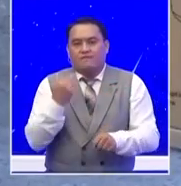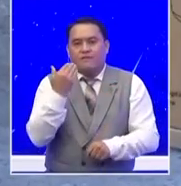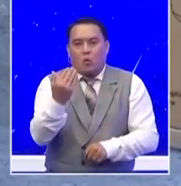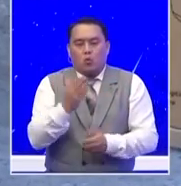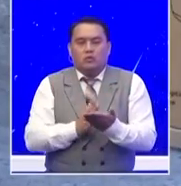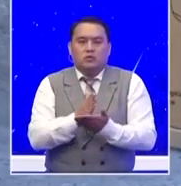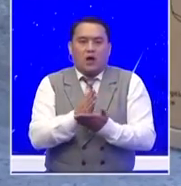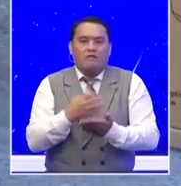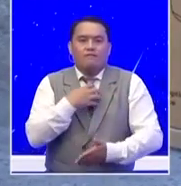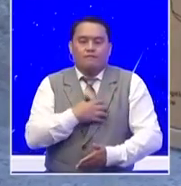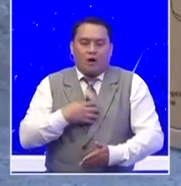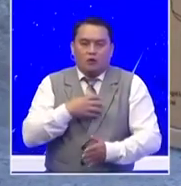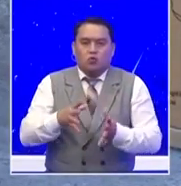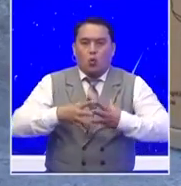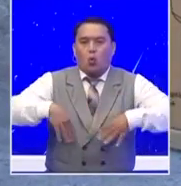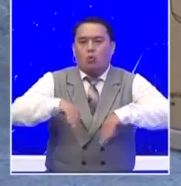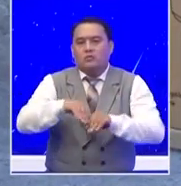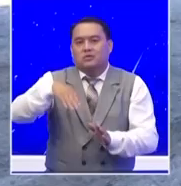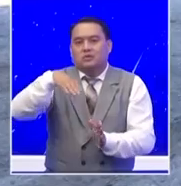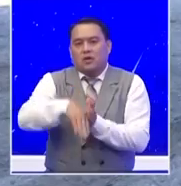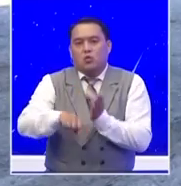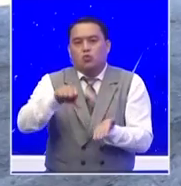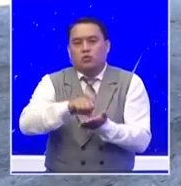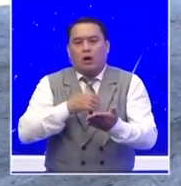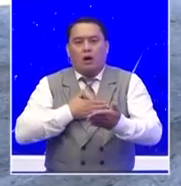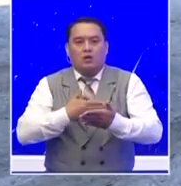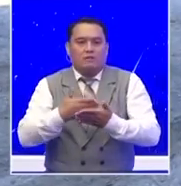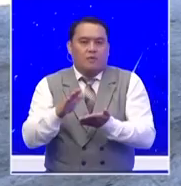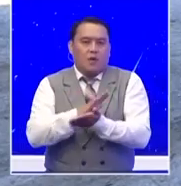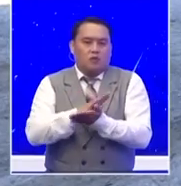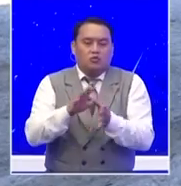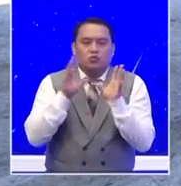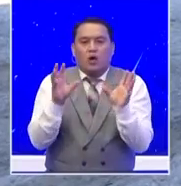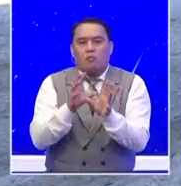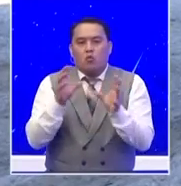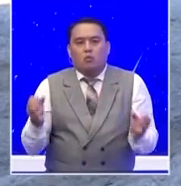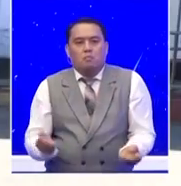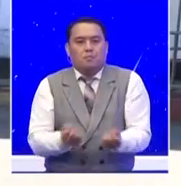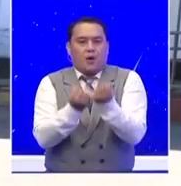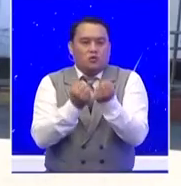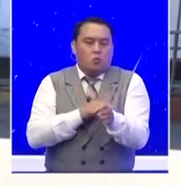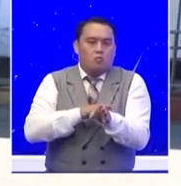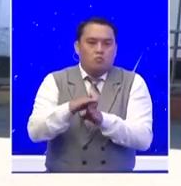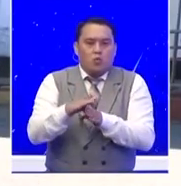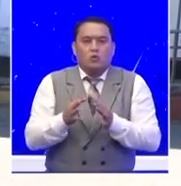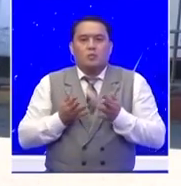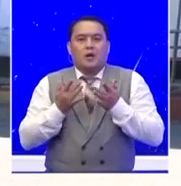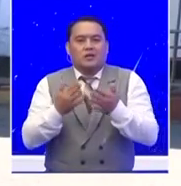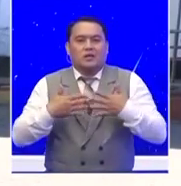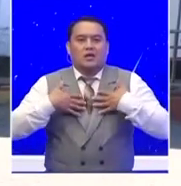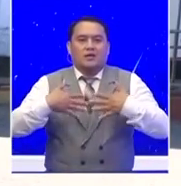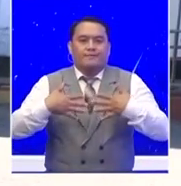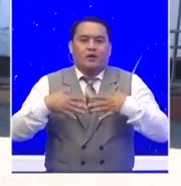медработников. Но немаловажным вкладом в общее дело является и участие волонтеров. Благодаря их заботе и поддержке полностью покрылась потребность больницы в